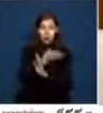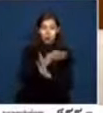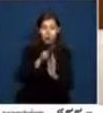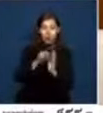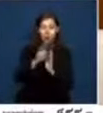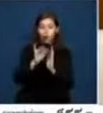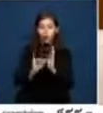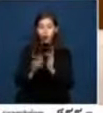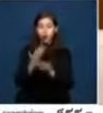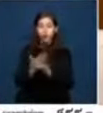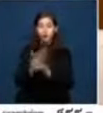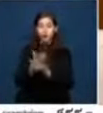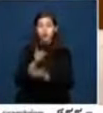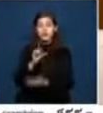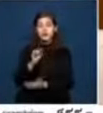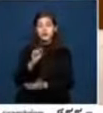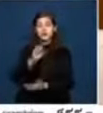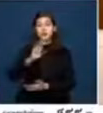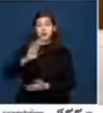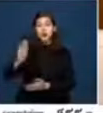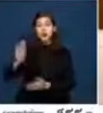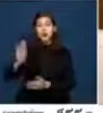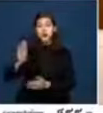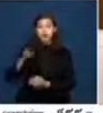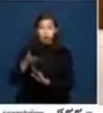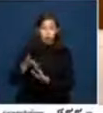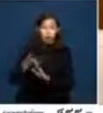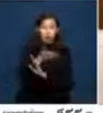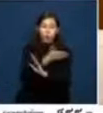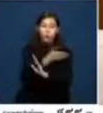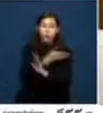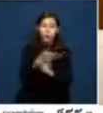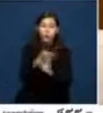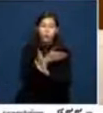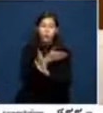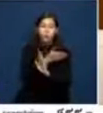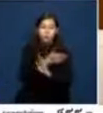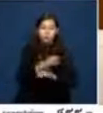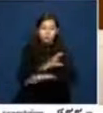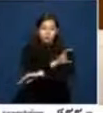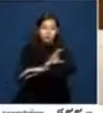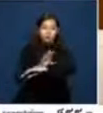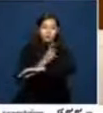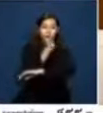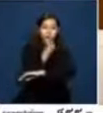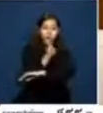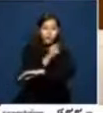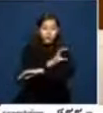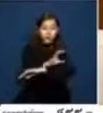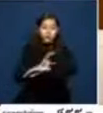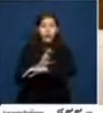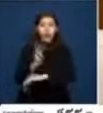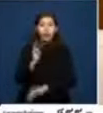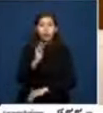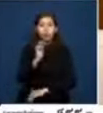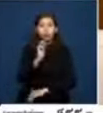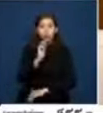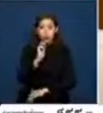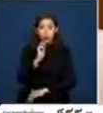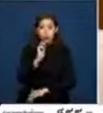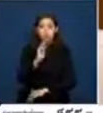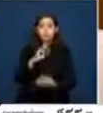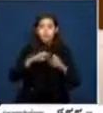บาทตลอดสายนั้นรถไฟฟ้าทั้ง 2สายที่ให้บริการอยู่ด้วยสภาพขาดทุนทุกวันอยู่